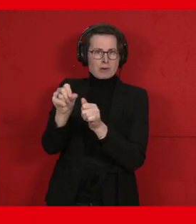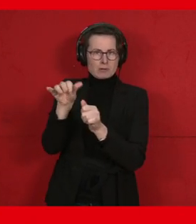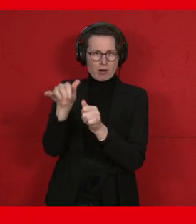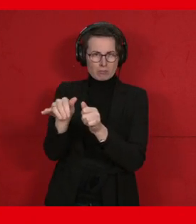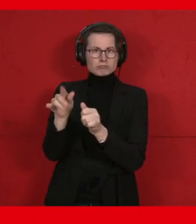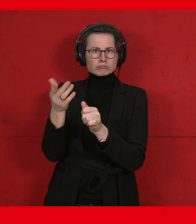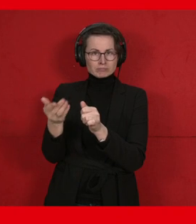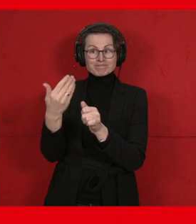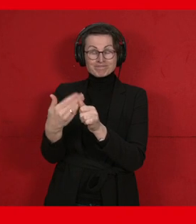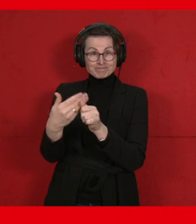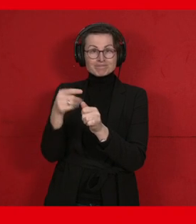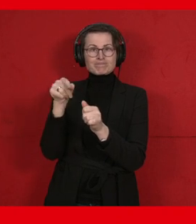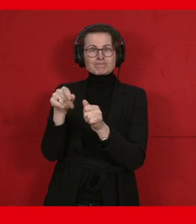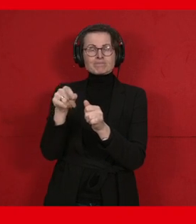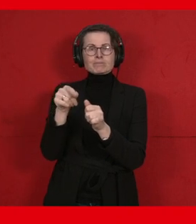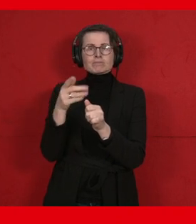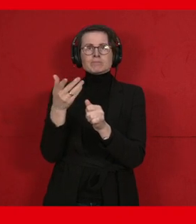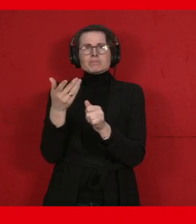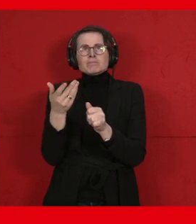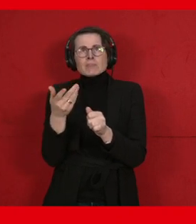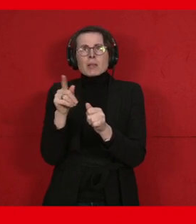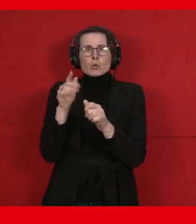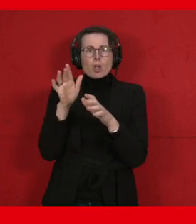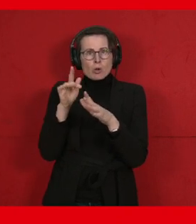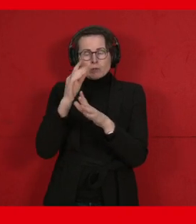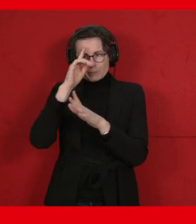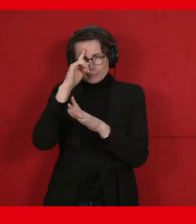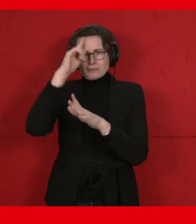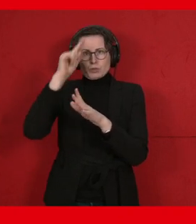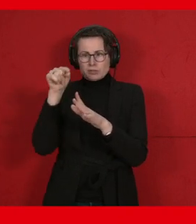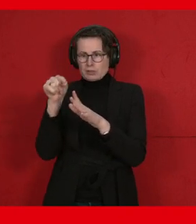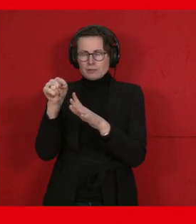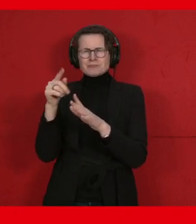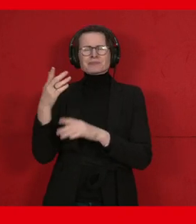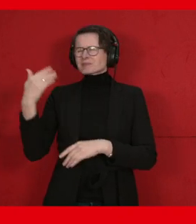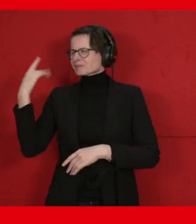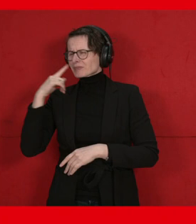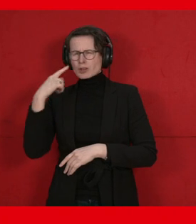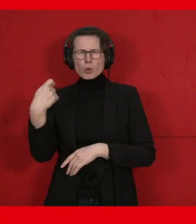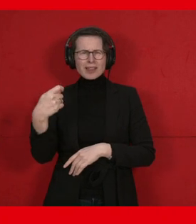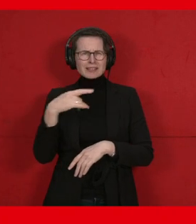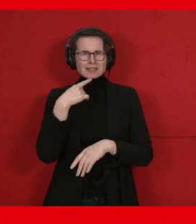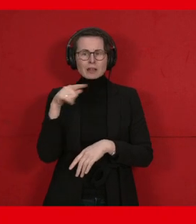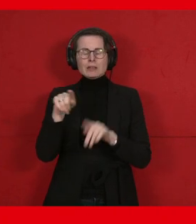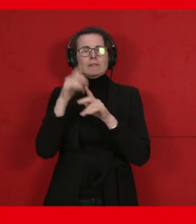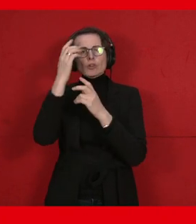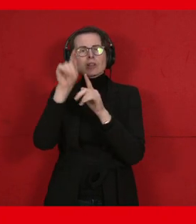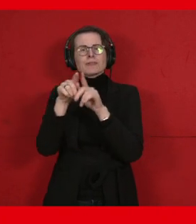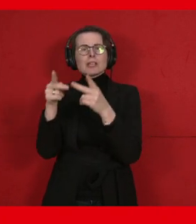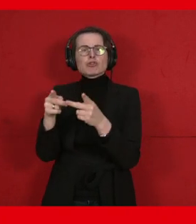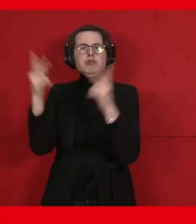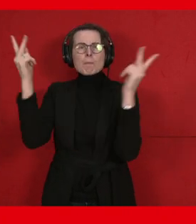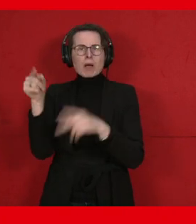wir auch mit diesem Wasserstoff so umgehen, als sei es, eine Kollegin hat mal ausgedrückt, als sei es der Champagner